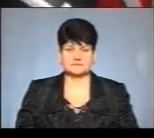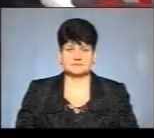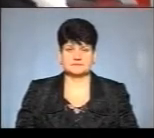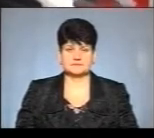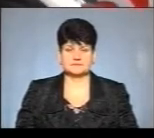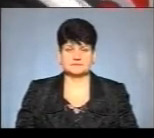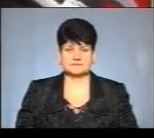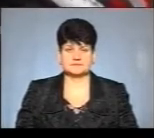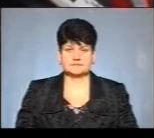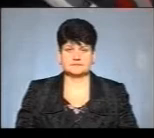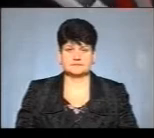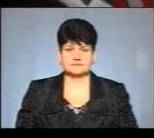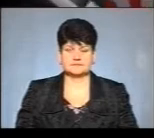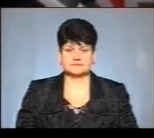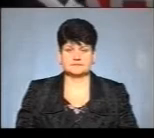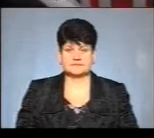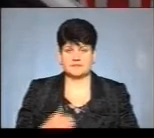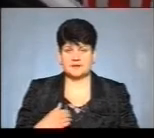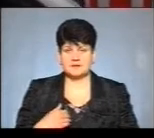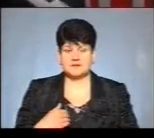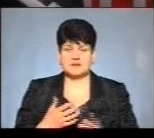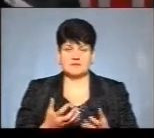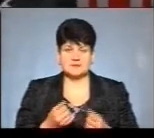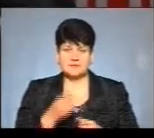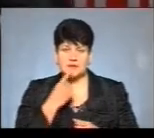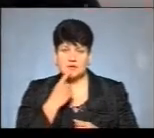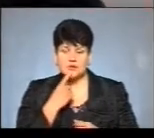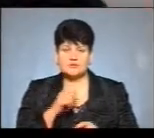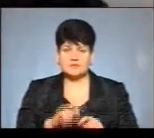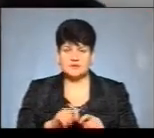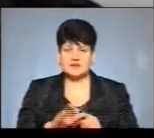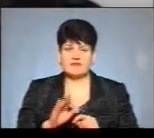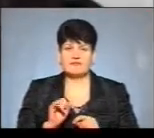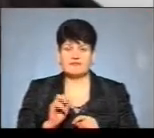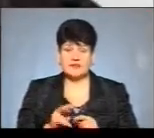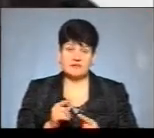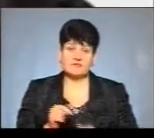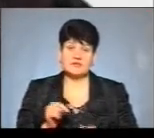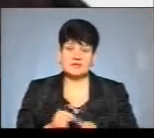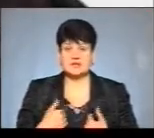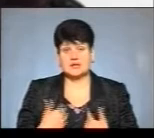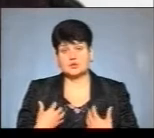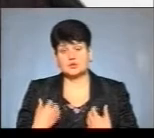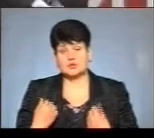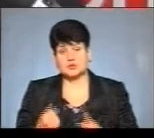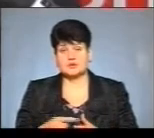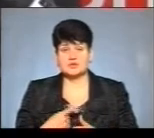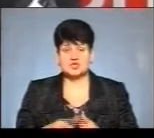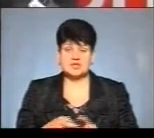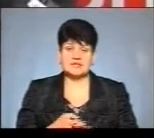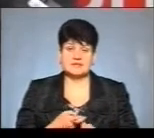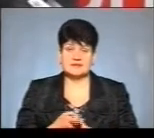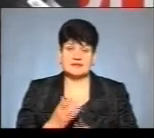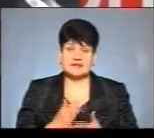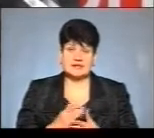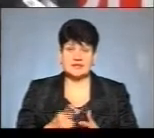Я мав побірану крев. Мені відібрали кров, щоб дослідити ВІЛ і визначити, чи я здорова, чи інфекція